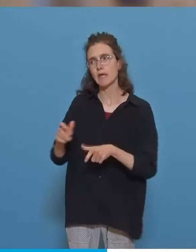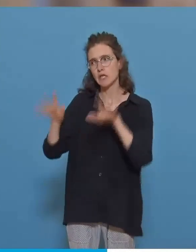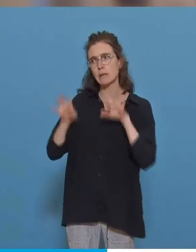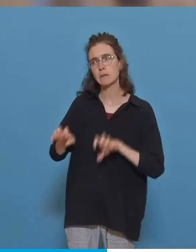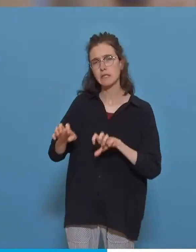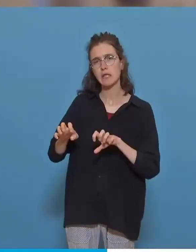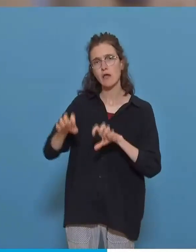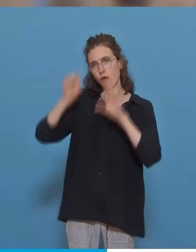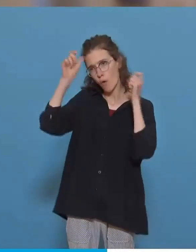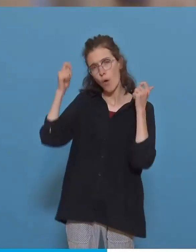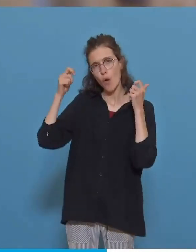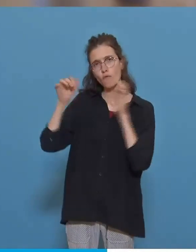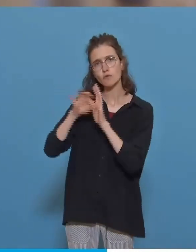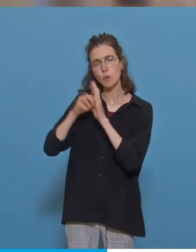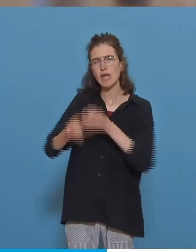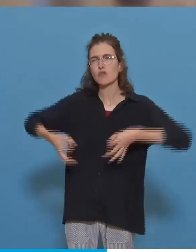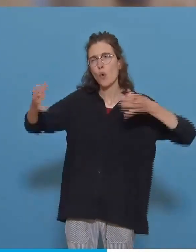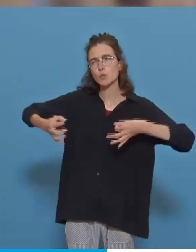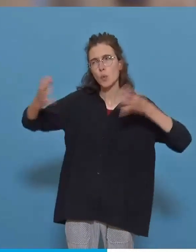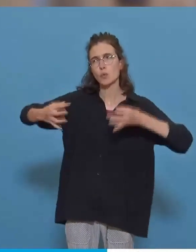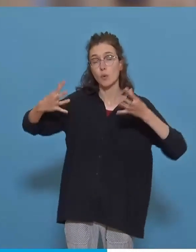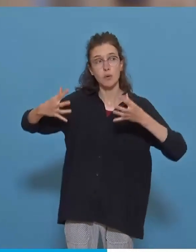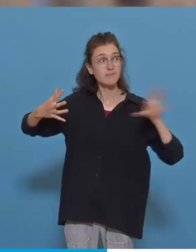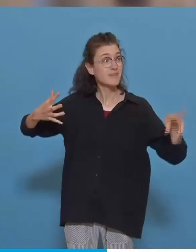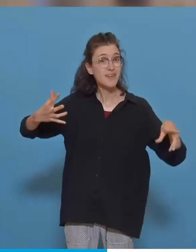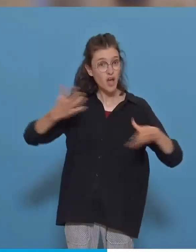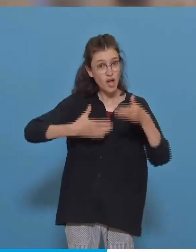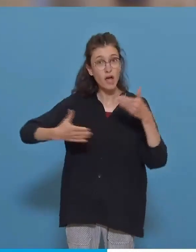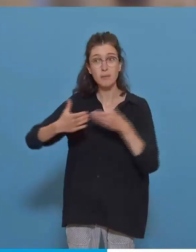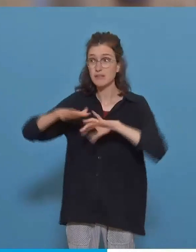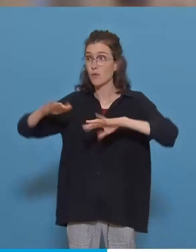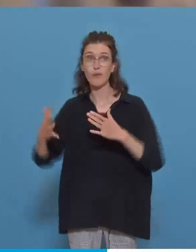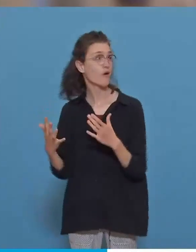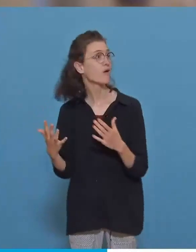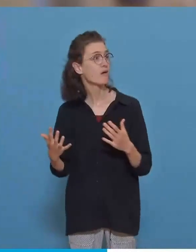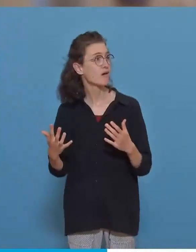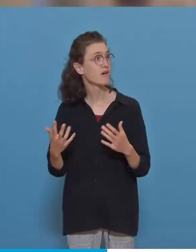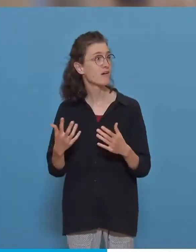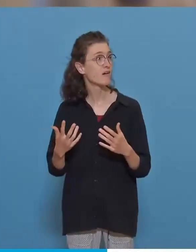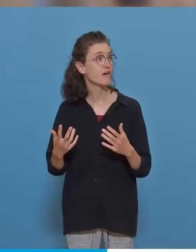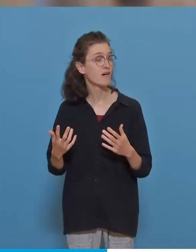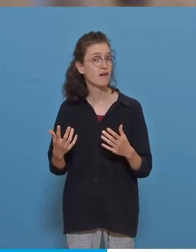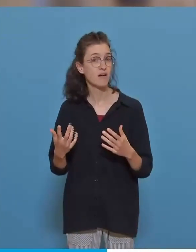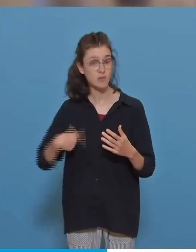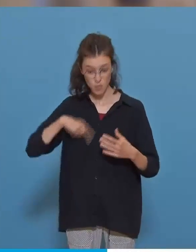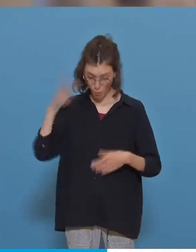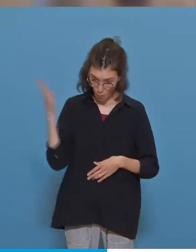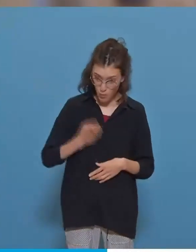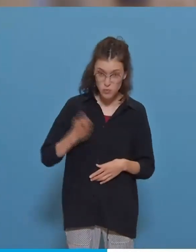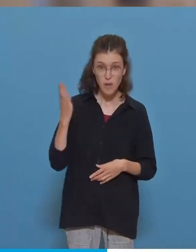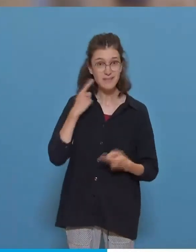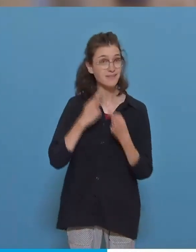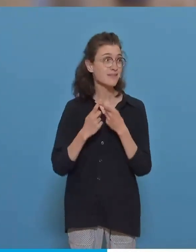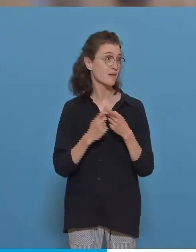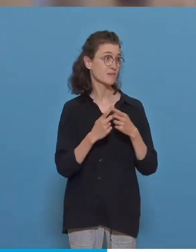chercher? Dans la sécurité, j'estime que non, et j'imagine que non, étant donné votre camp. Dans l'éducation, sur nos services publics